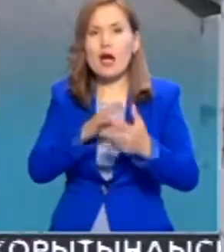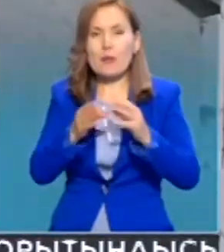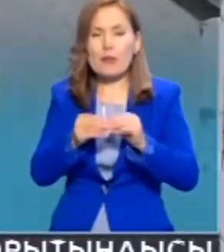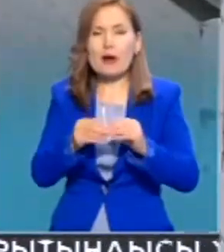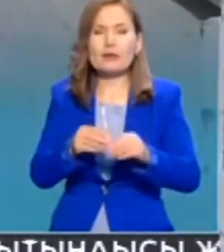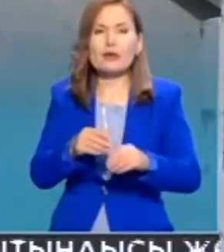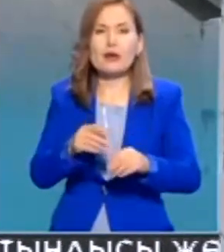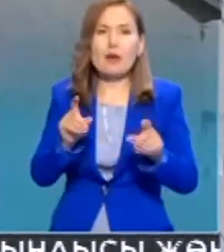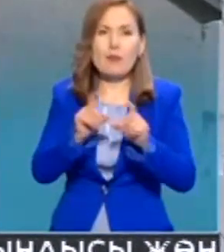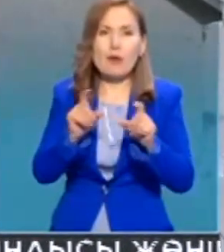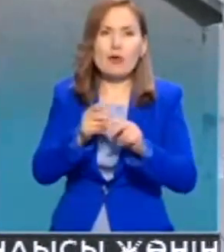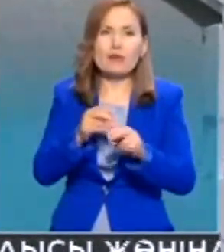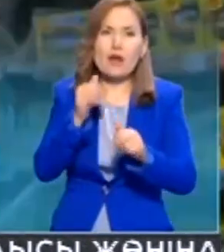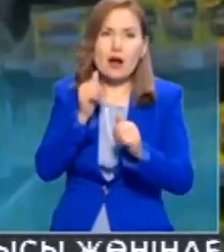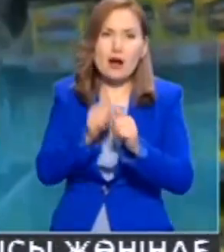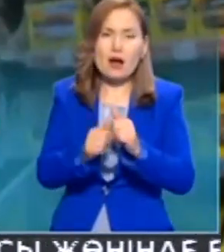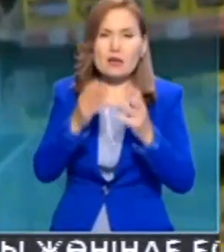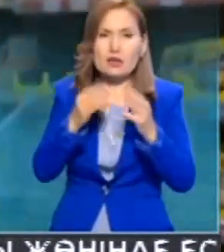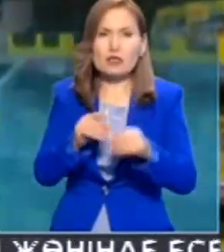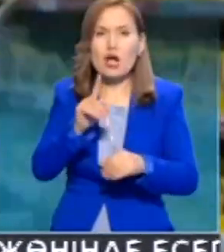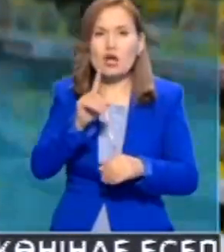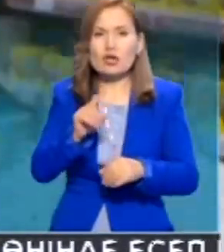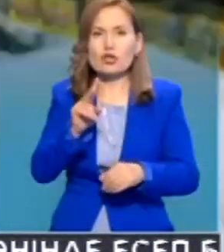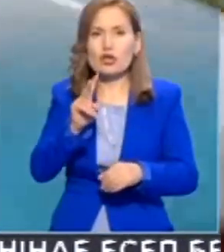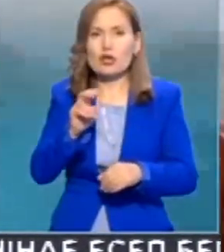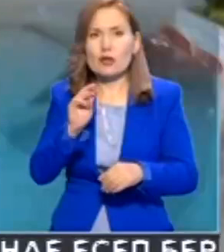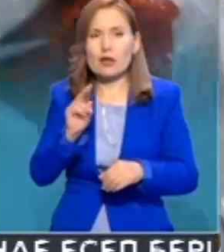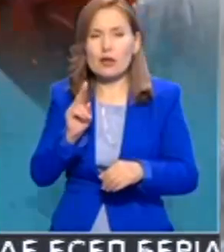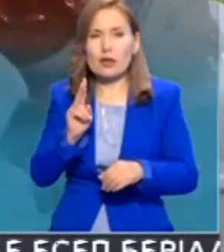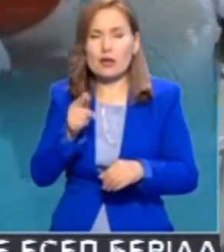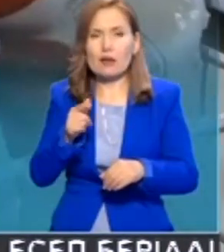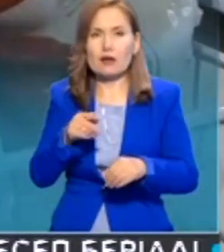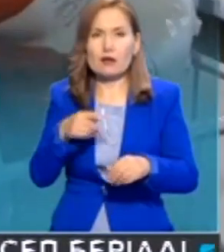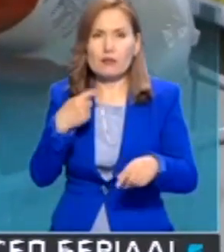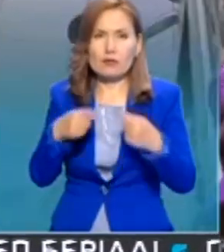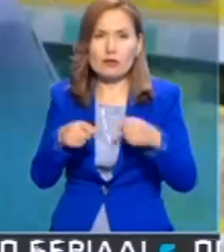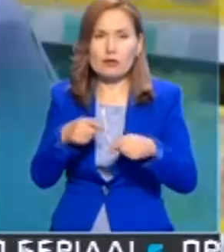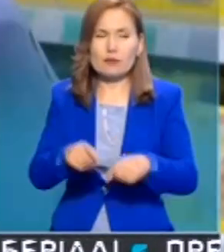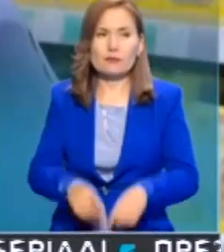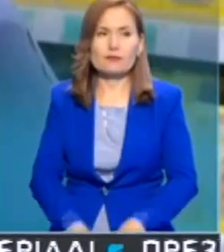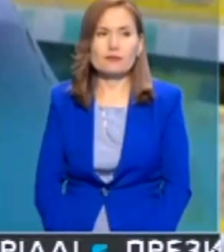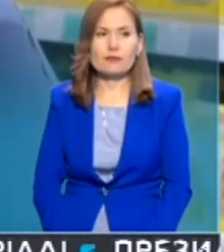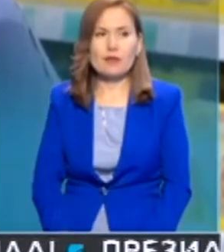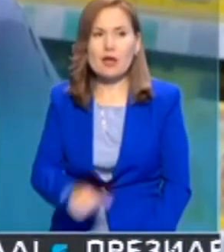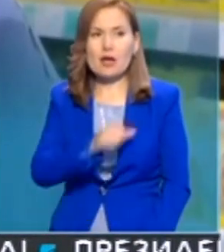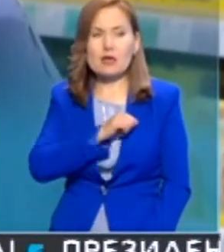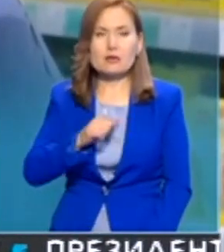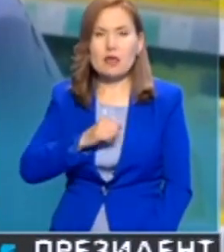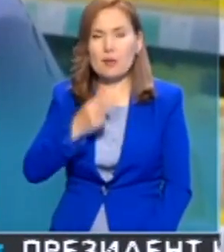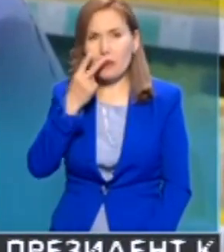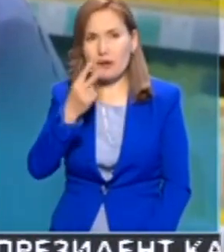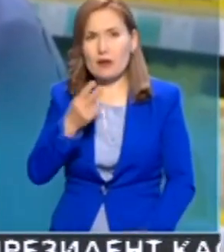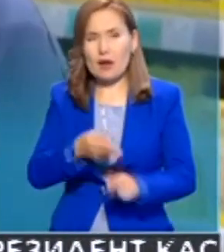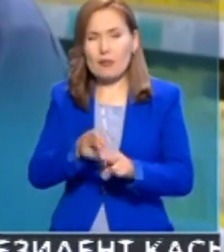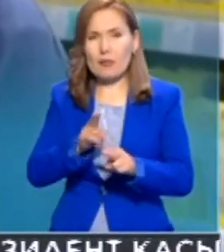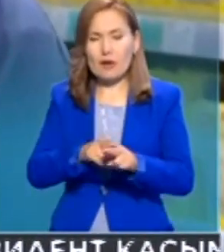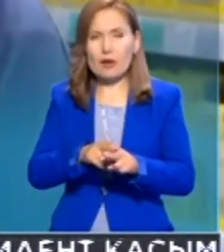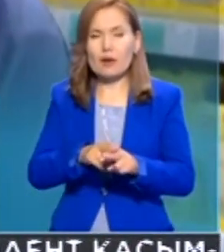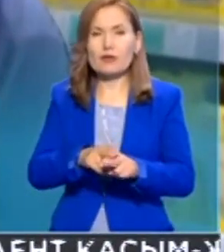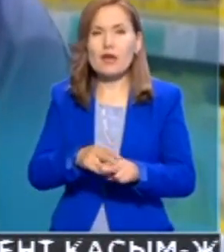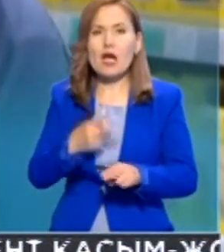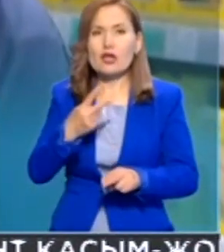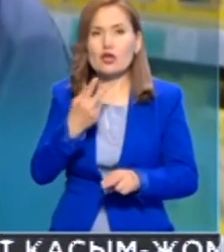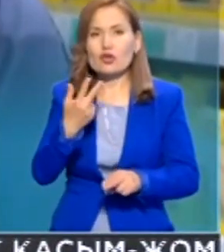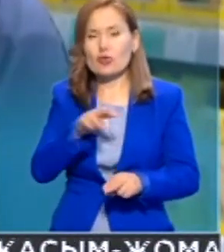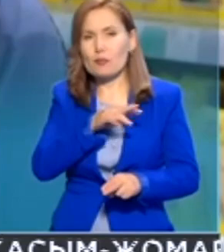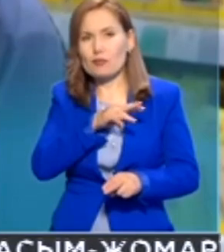тудырмас үшін тауар бір сауда орнында күніне 100-200 келіден ғана сөреге қойылады. Өздеріңіз көріп отырсыздар, жаңа бір телешкі шықты, 2-3 минуттың